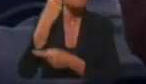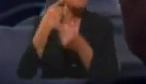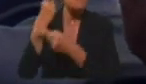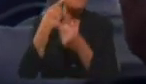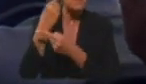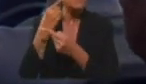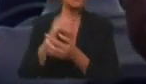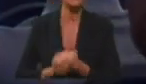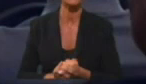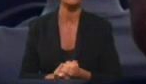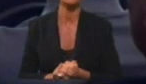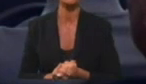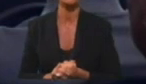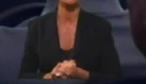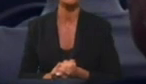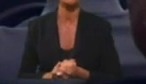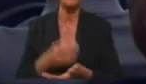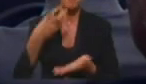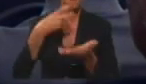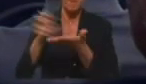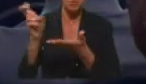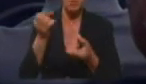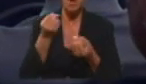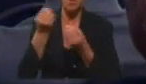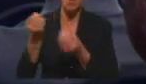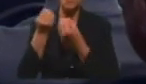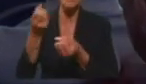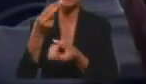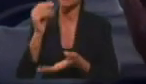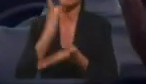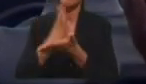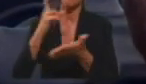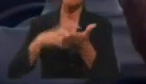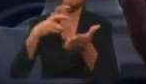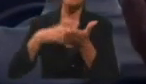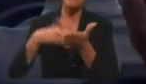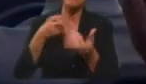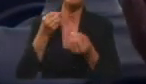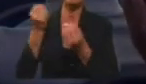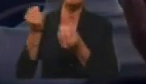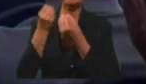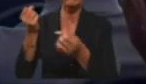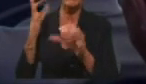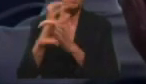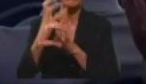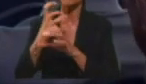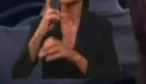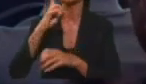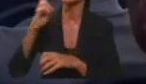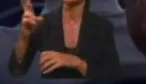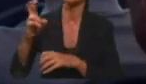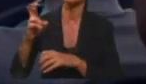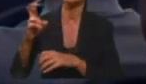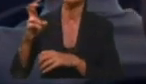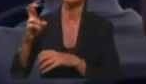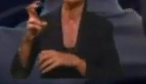Pierwsza myśl jest taka, że wykluczenie komunikacyjne to nie jest tylko brak kursów, tak, pojazdów transportu publicznego, natomiast liczy